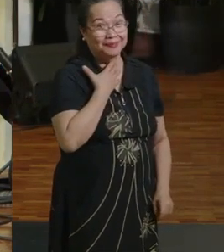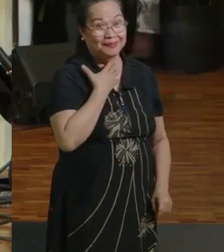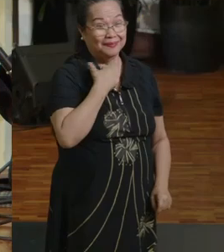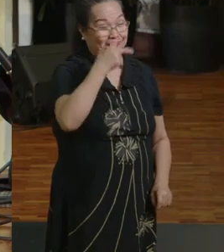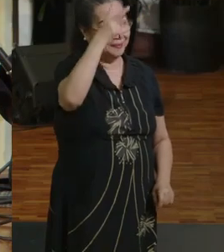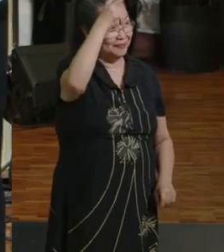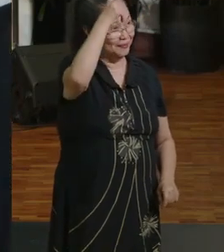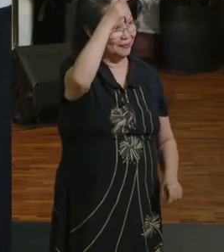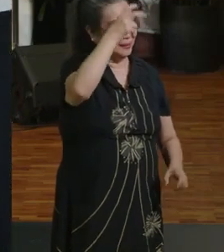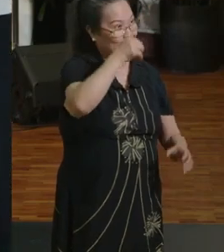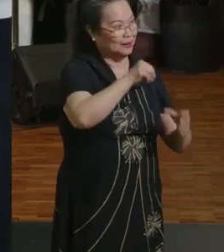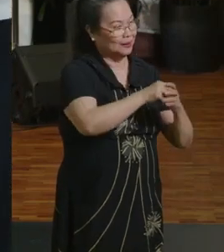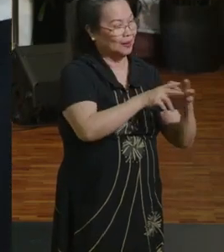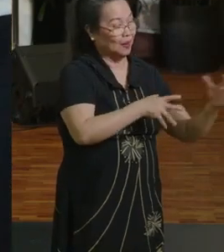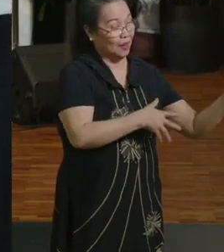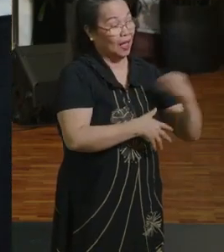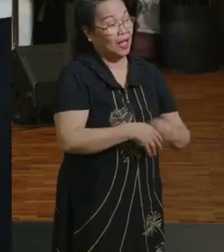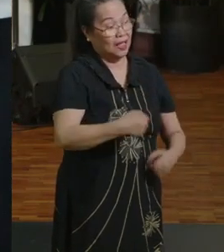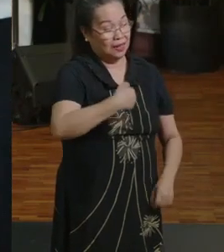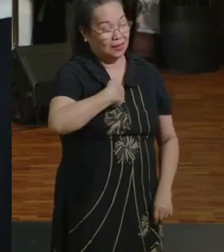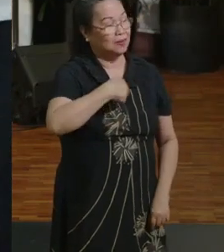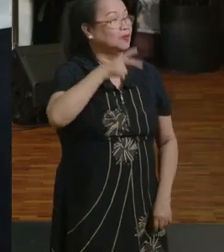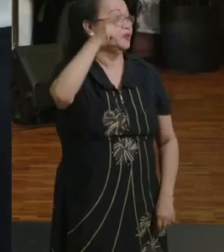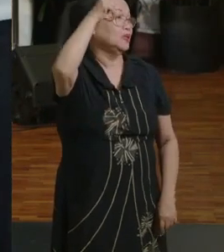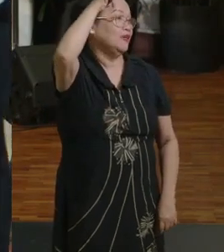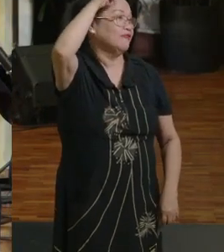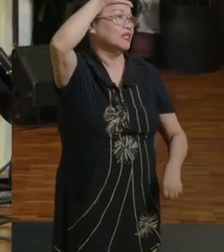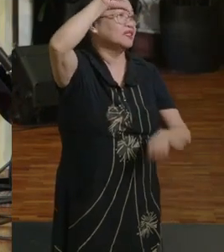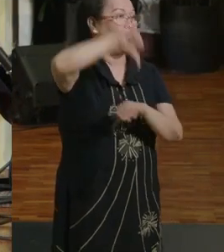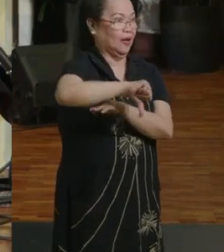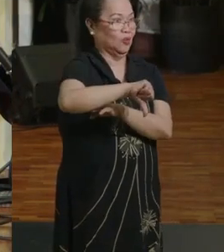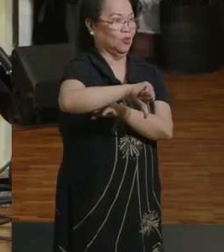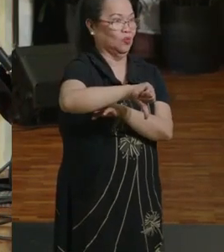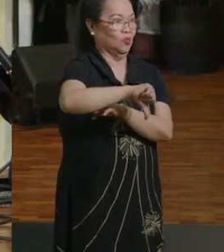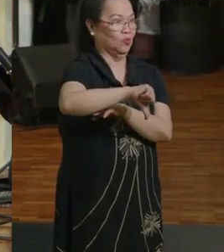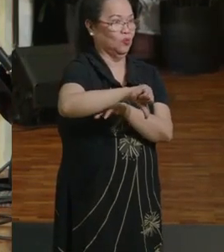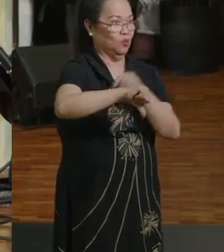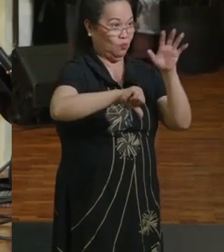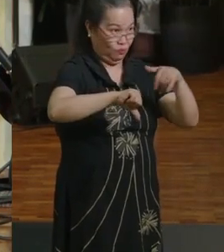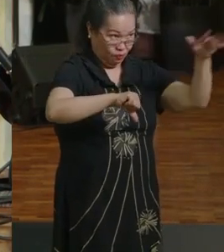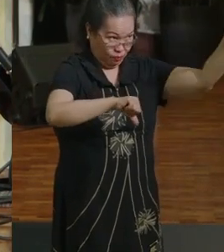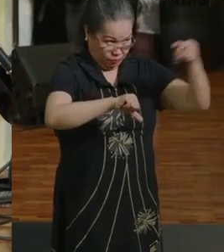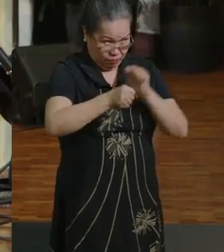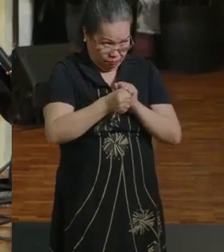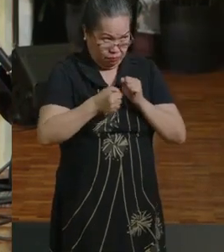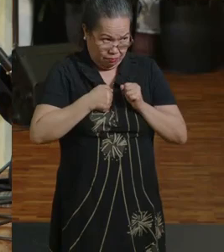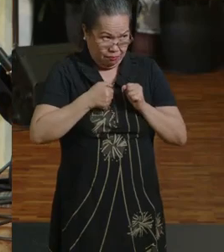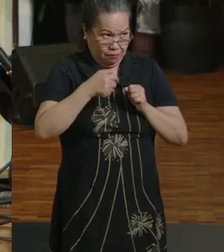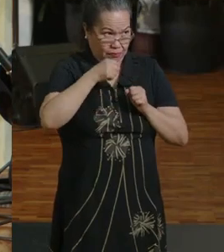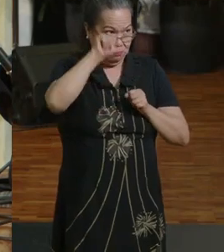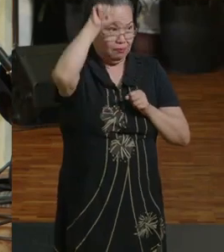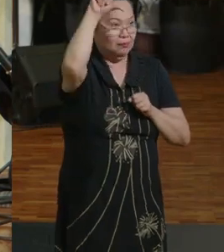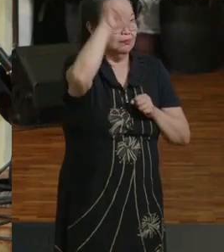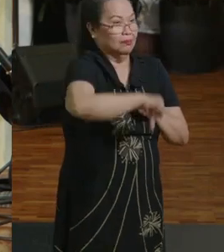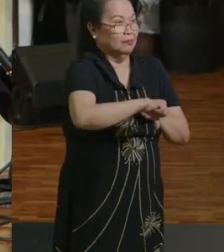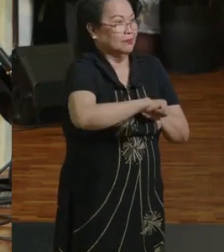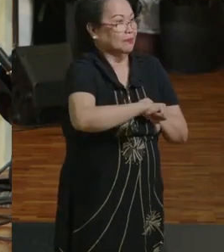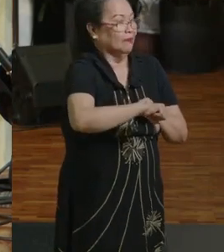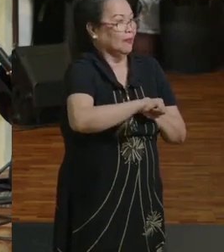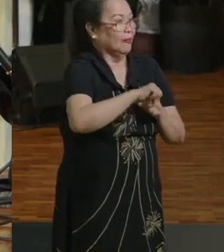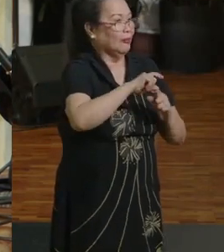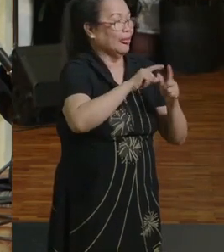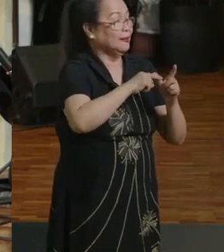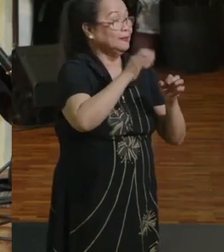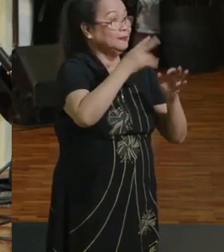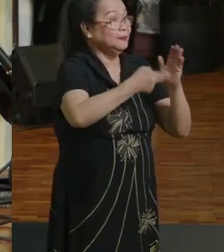ay damay. Siya po ay talo na. So siya po ay naghahanap na lang ng damay. Nagmula sa mataas